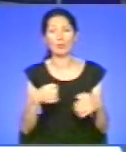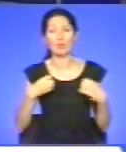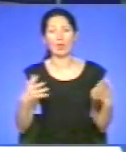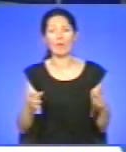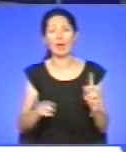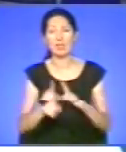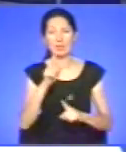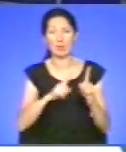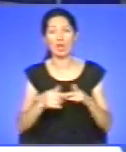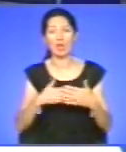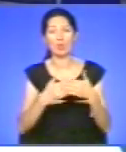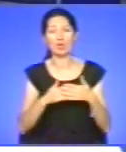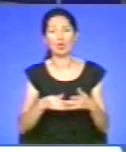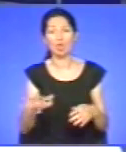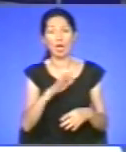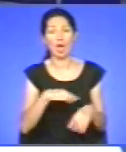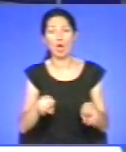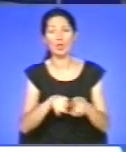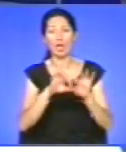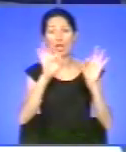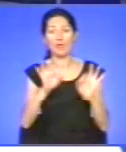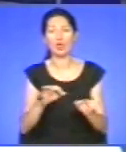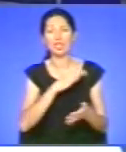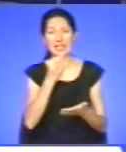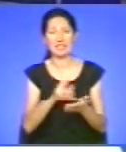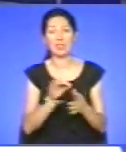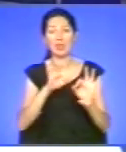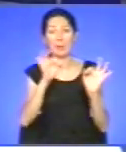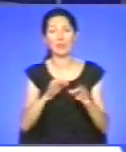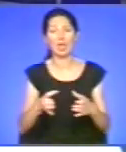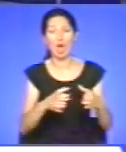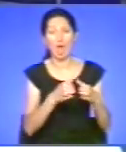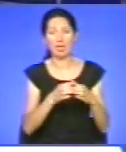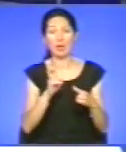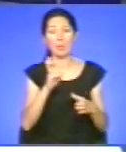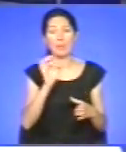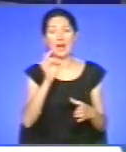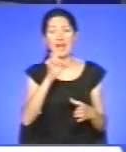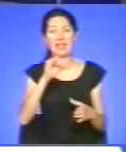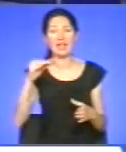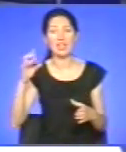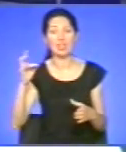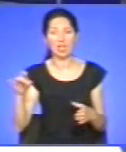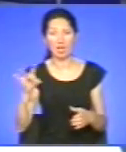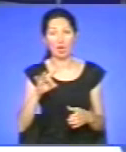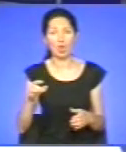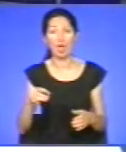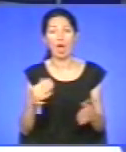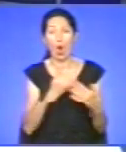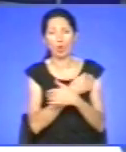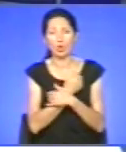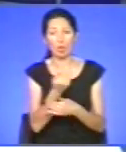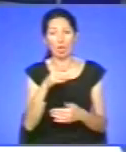та творчий звіт мистецьких колективів Бережанського району «Горнусь до тебе, Україну», присвячені 22-й